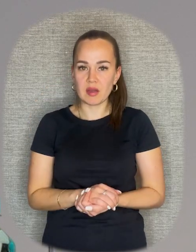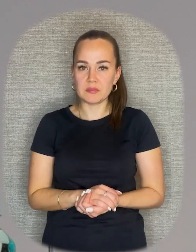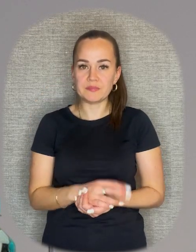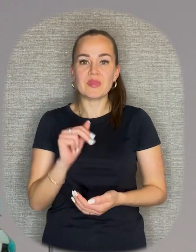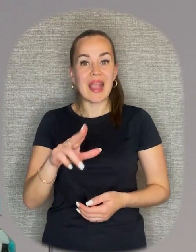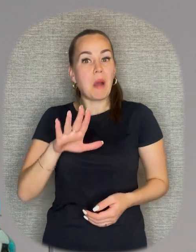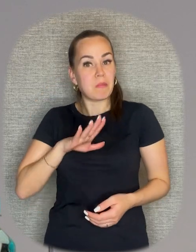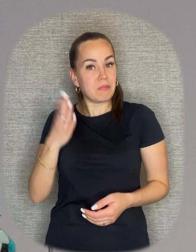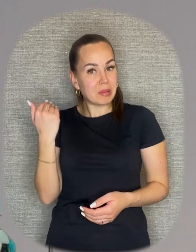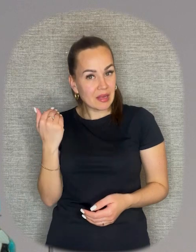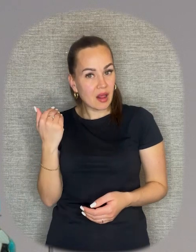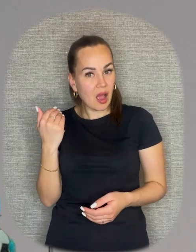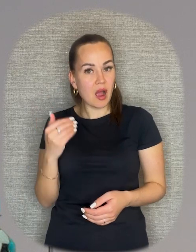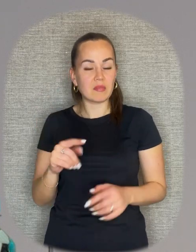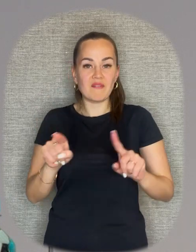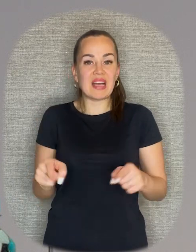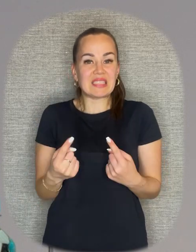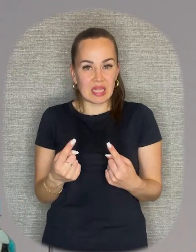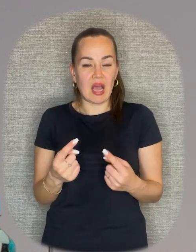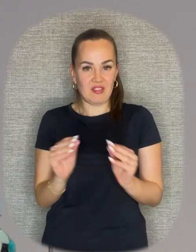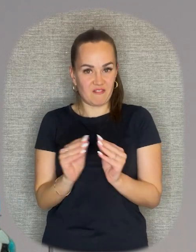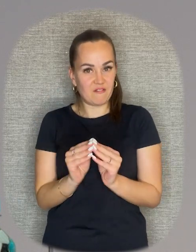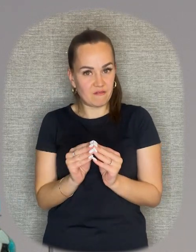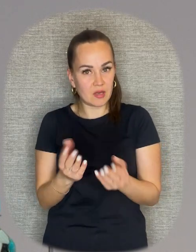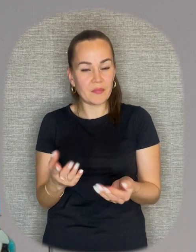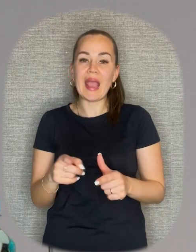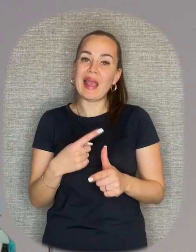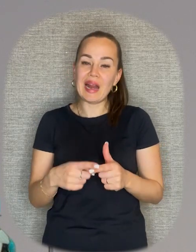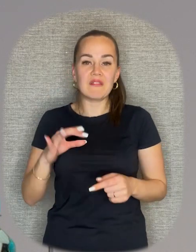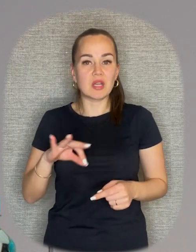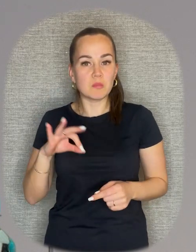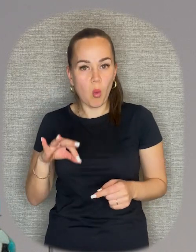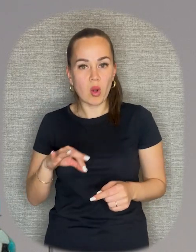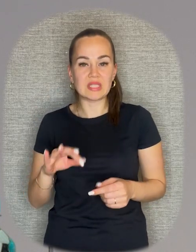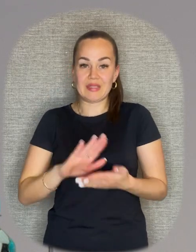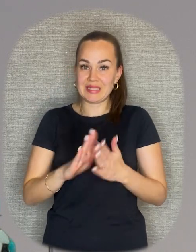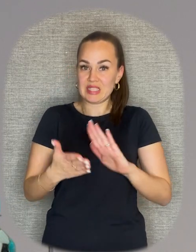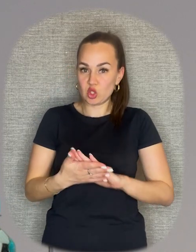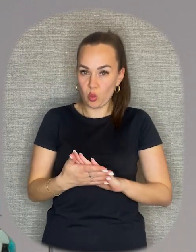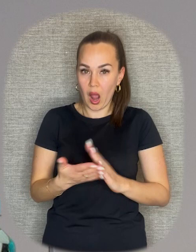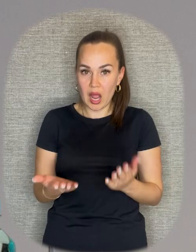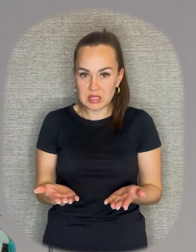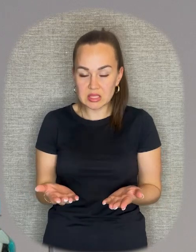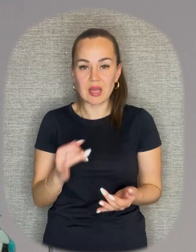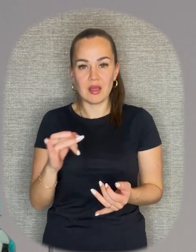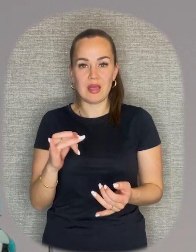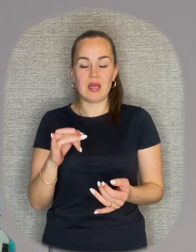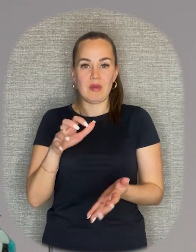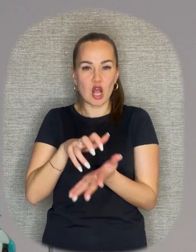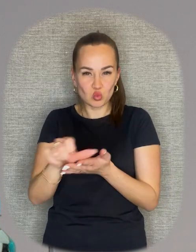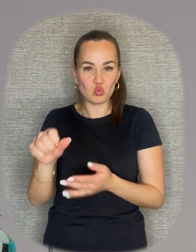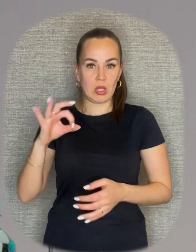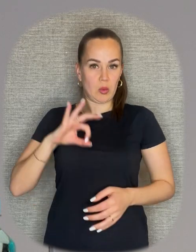восстанавливать восстанавливать как было воссоздавать в полной мере или воспользоваться ситуацией